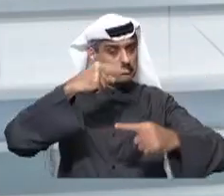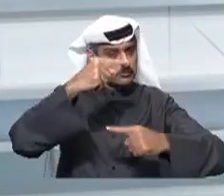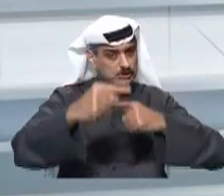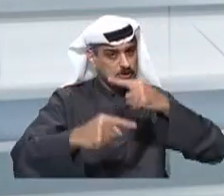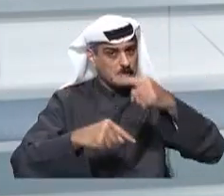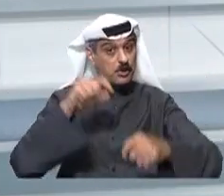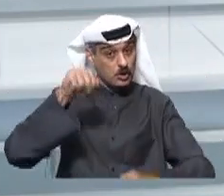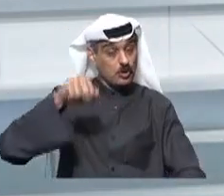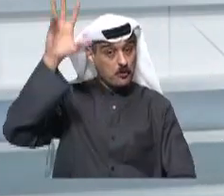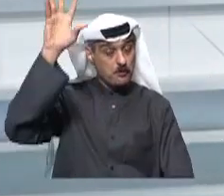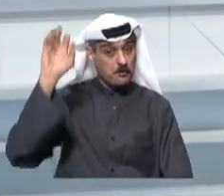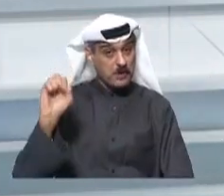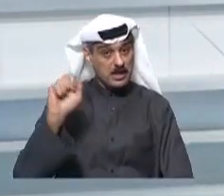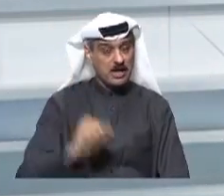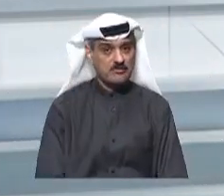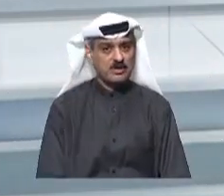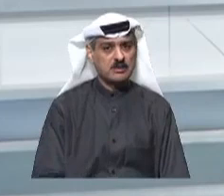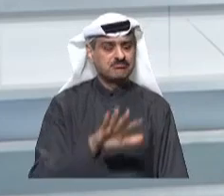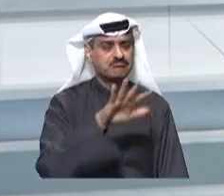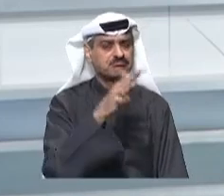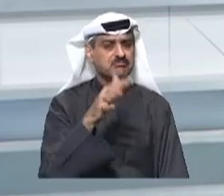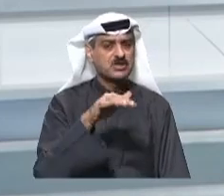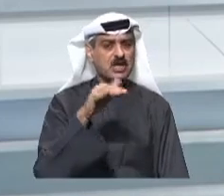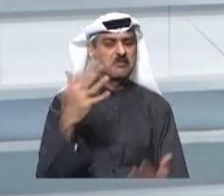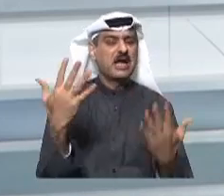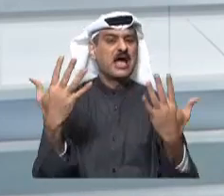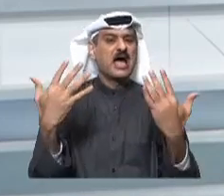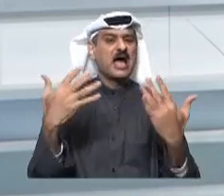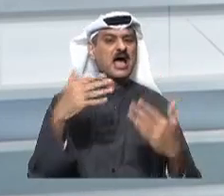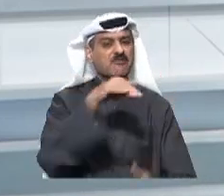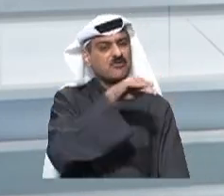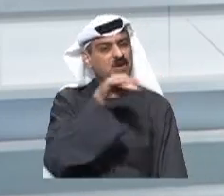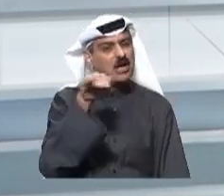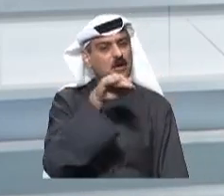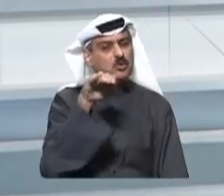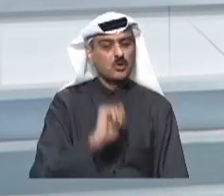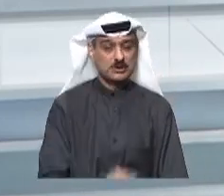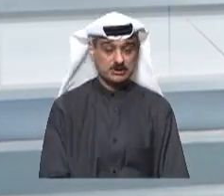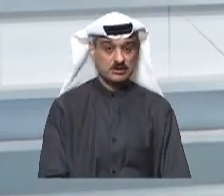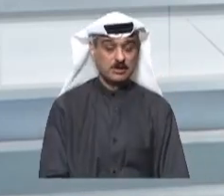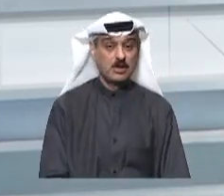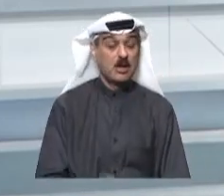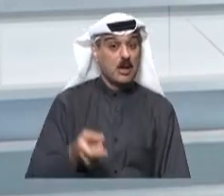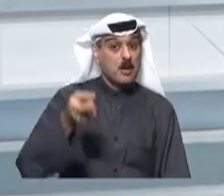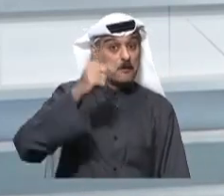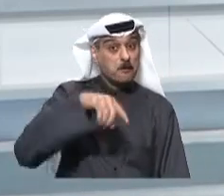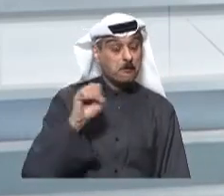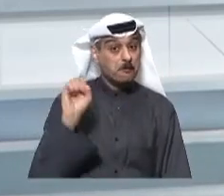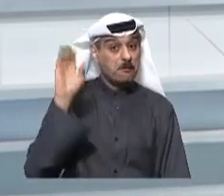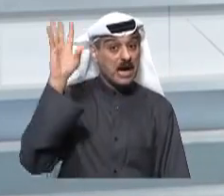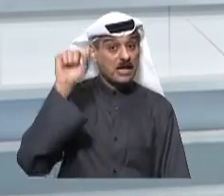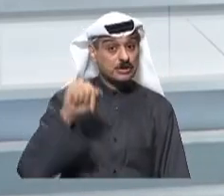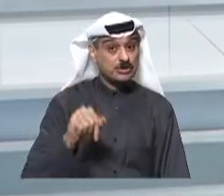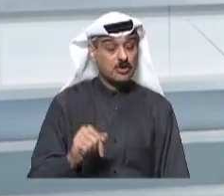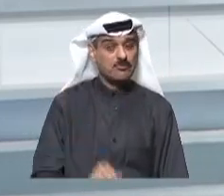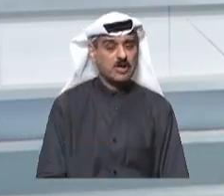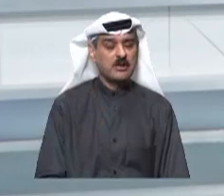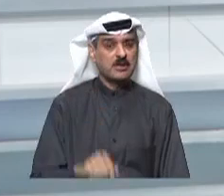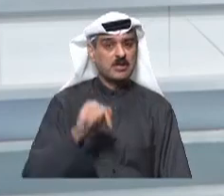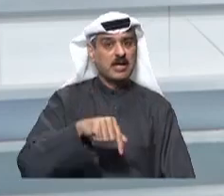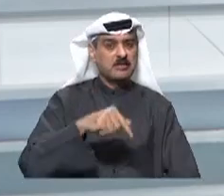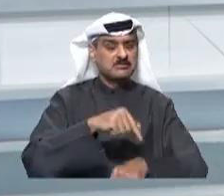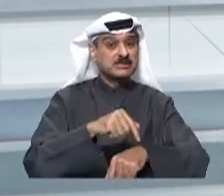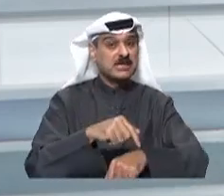هذه الليلة حول هذه المعدلات، أي راح تكون خفيفة إلى متوسطة. من بعدها في صباح يوم الغد وبعد الساعة 8